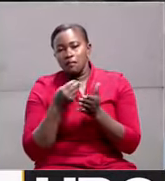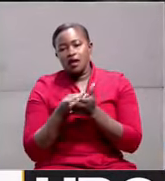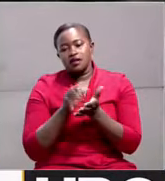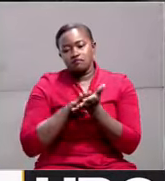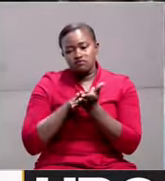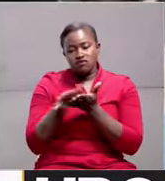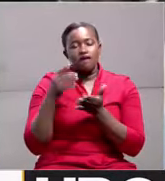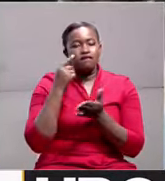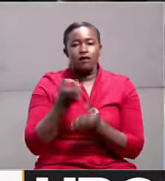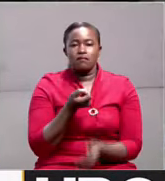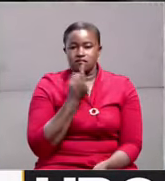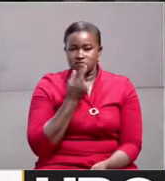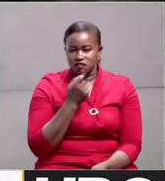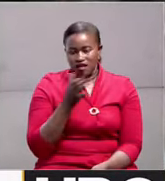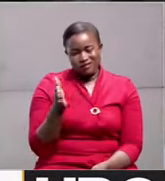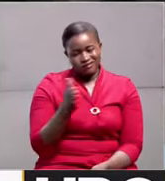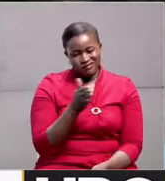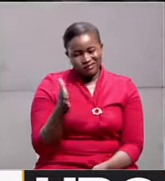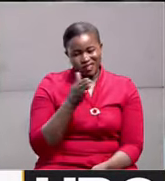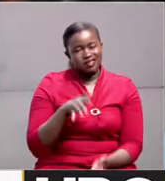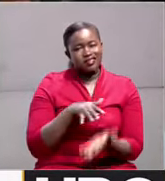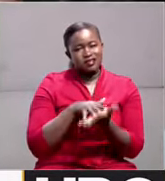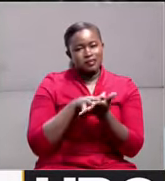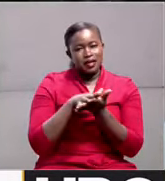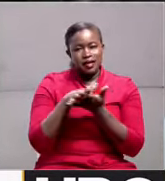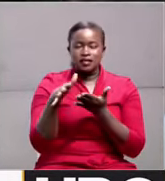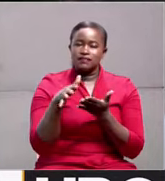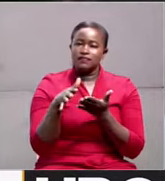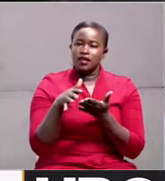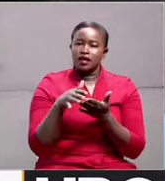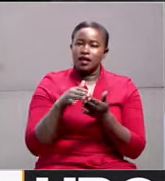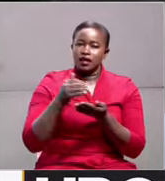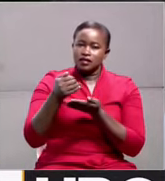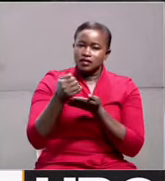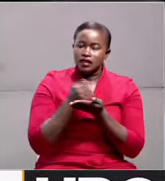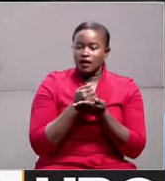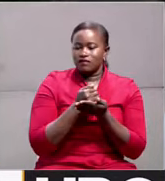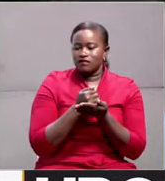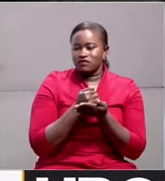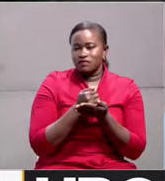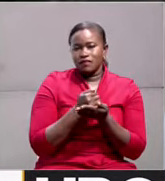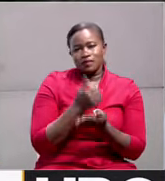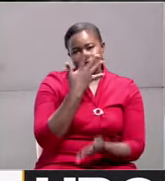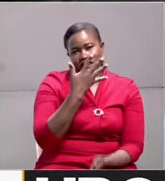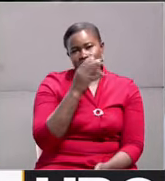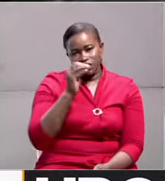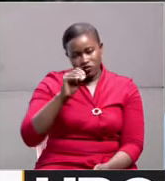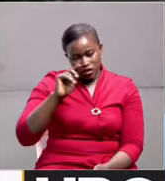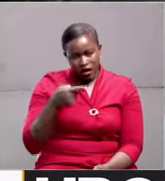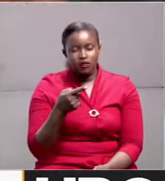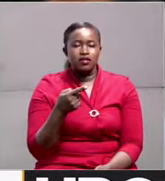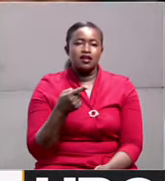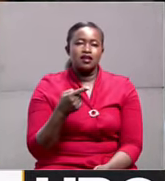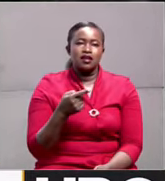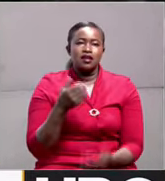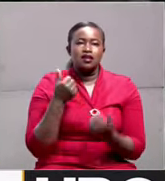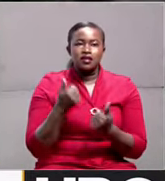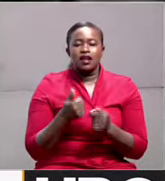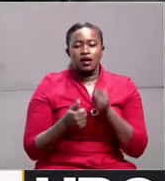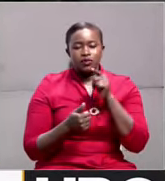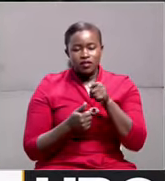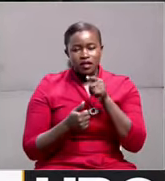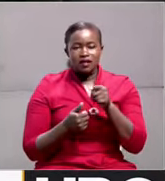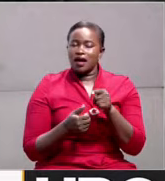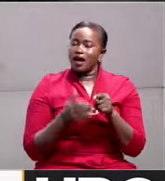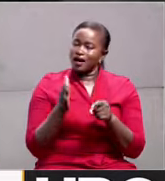zanaki. Rafro shanga tu ine mkemtuaro ntshazi mkemtuaro makumi atan. So ataho